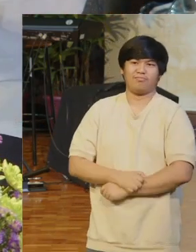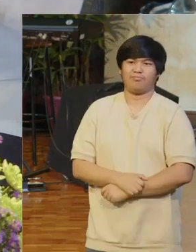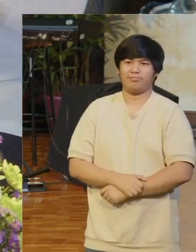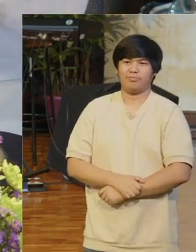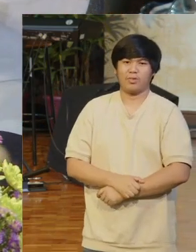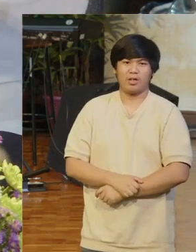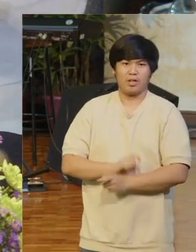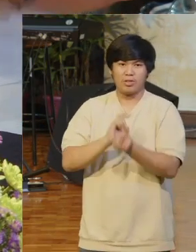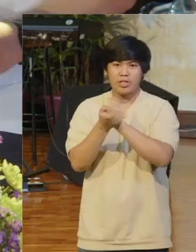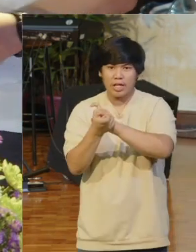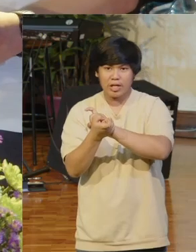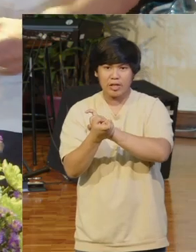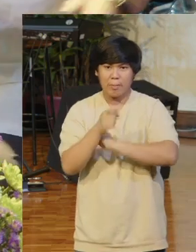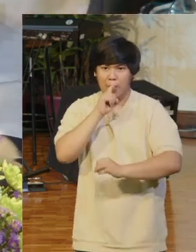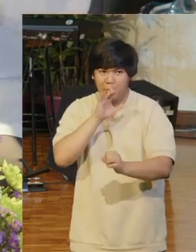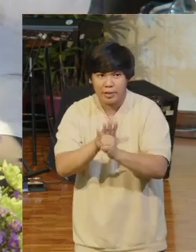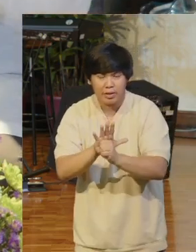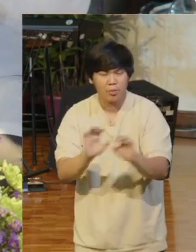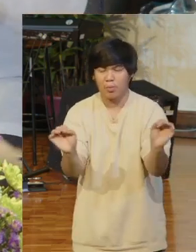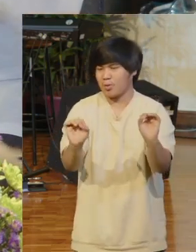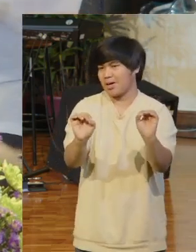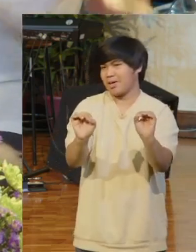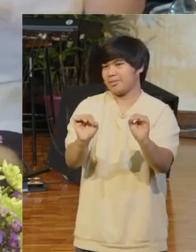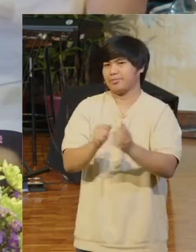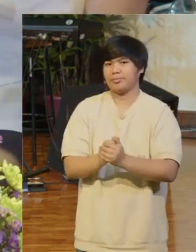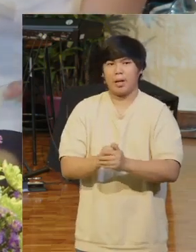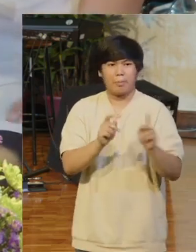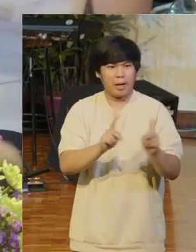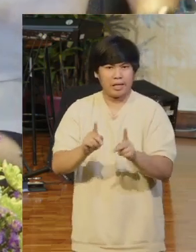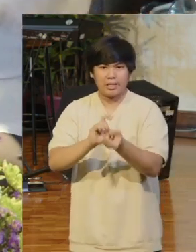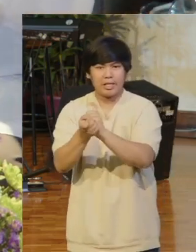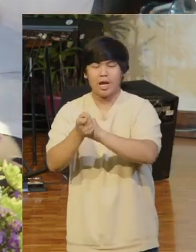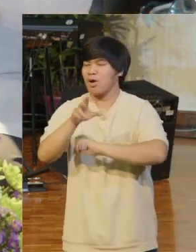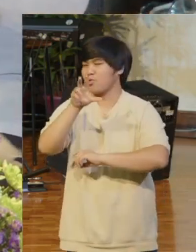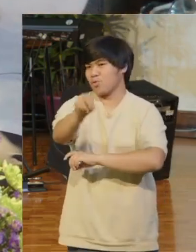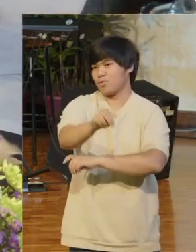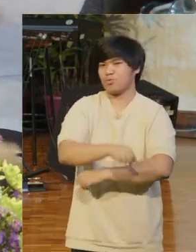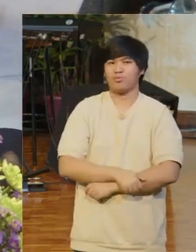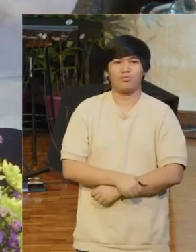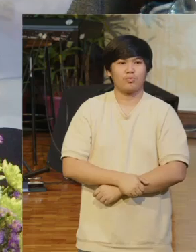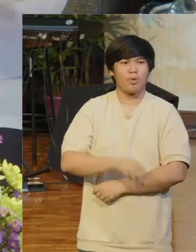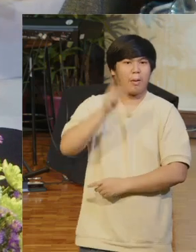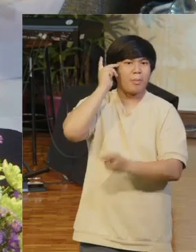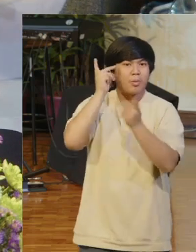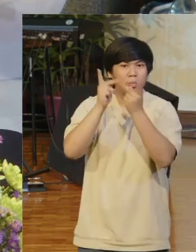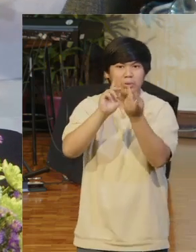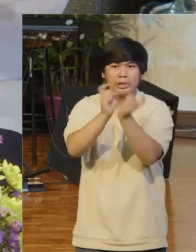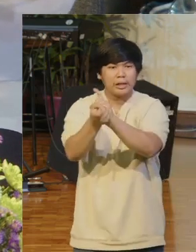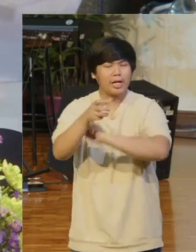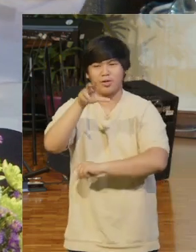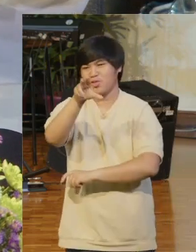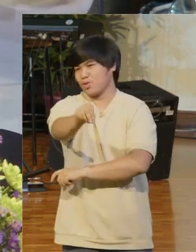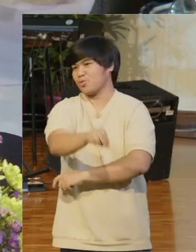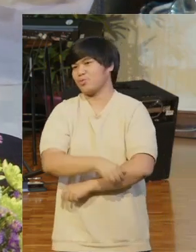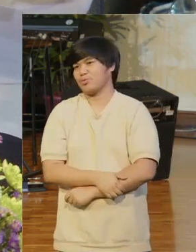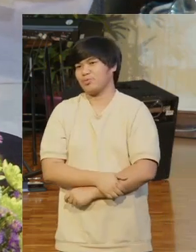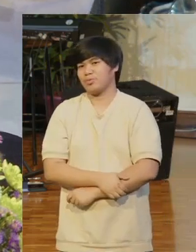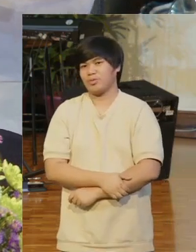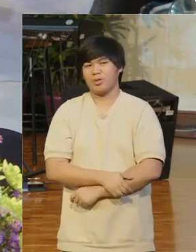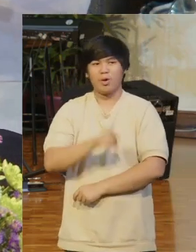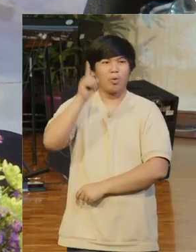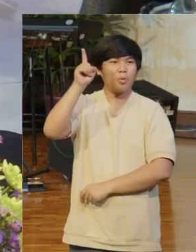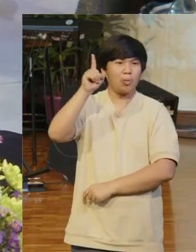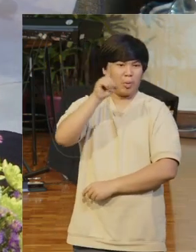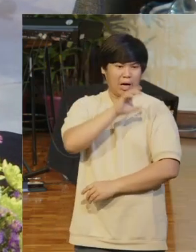Hindi nagbabago ang Kanyang pangako, hindi nagbabago ang Kanyang plano, hindi nagbabago ang Kanyang layunin, hindi nagbabago ang